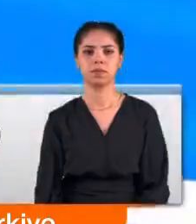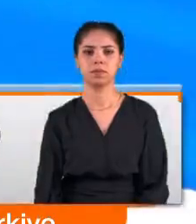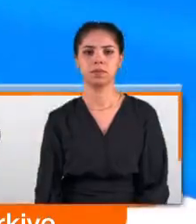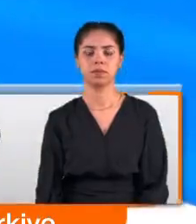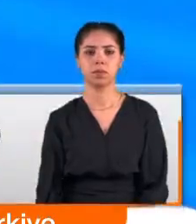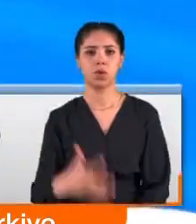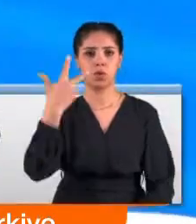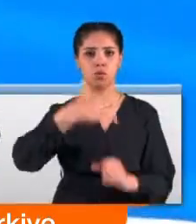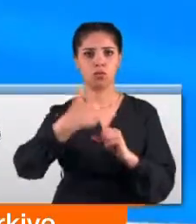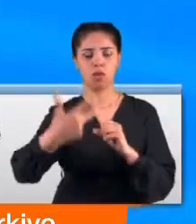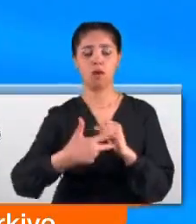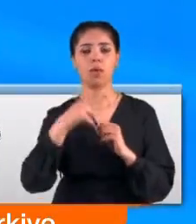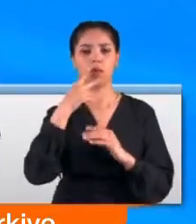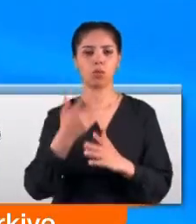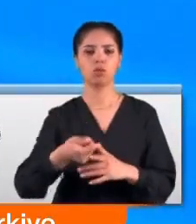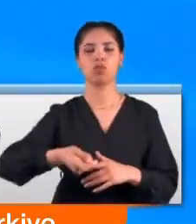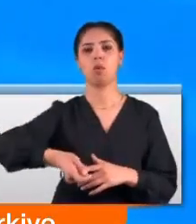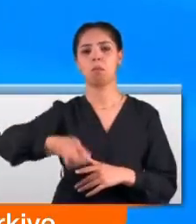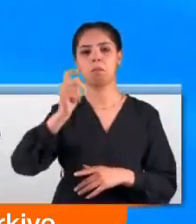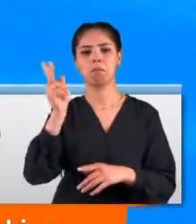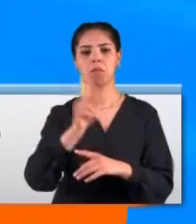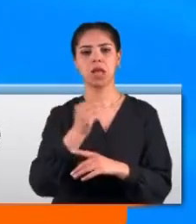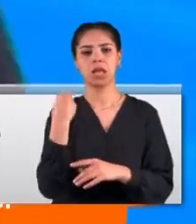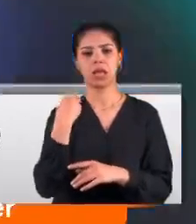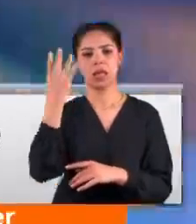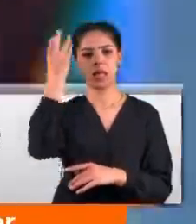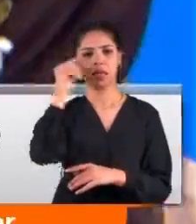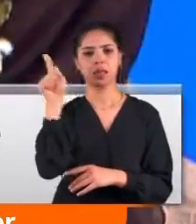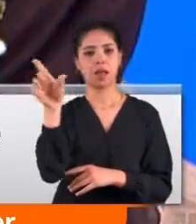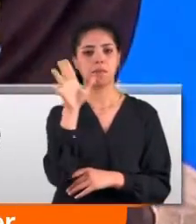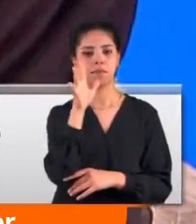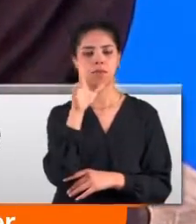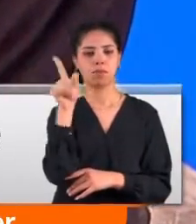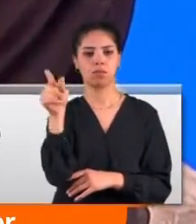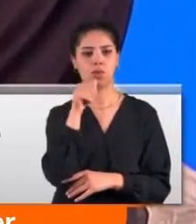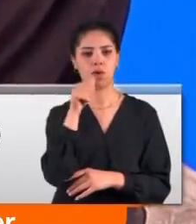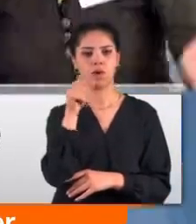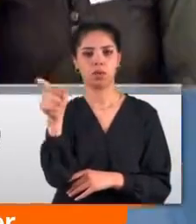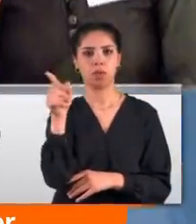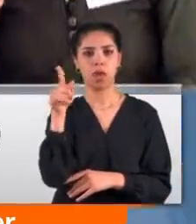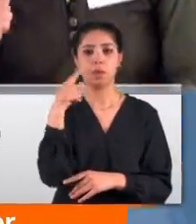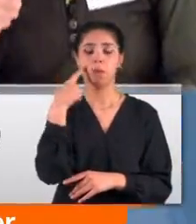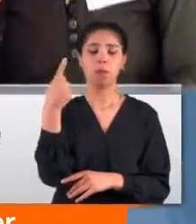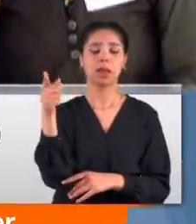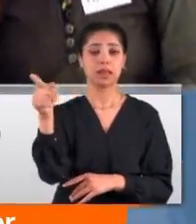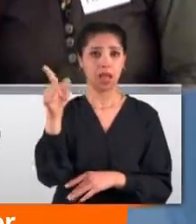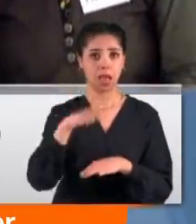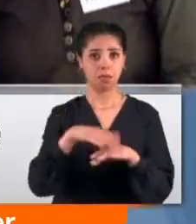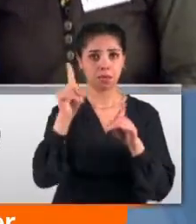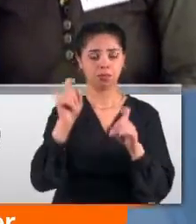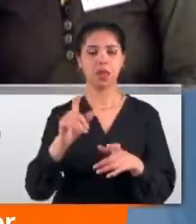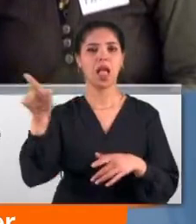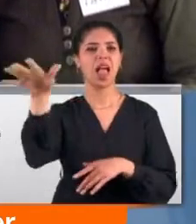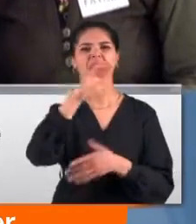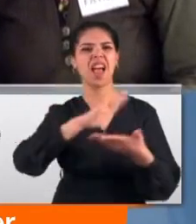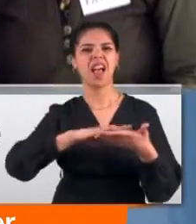3 haftadır konuşuyoruz. Oltaydı, balıktı, bilmem neydi. Yeni anladık. Ama sen biliyordun. Ve sen bu adama döndün, sen mi yaptın dedin. Herkes arkadaşlarından